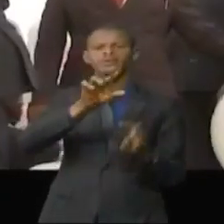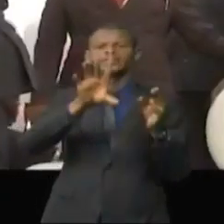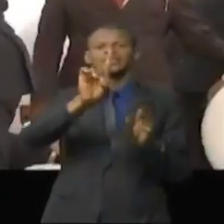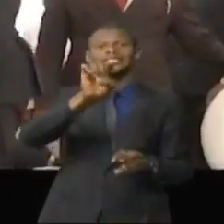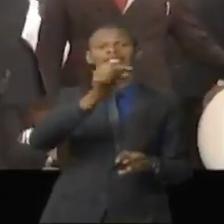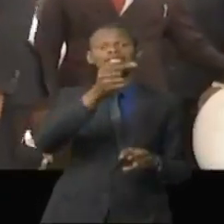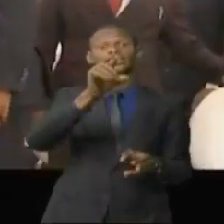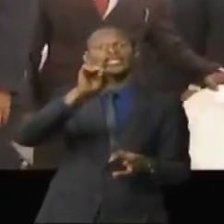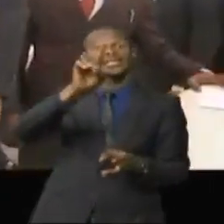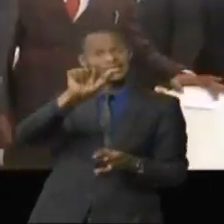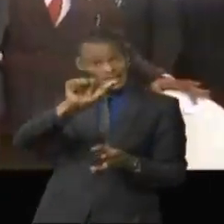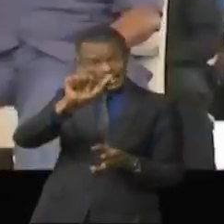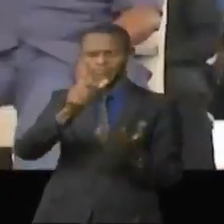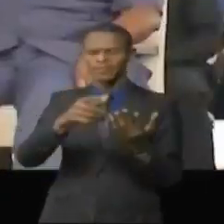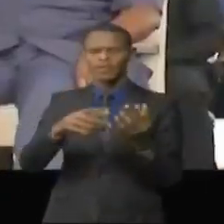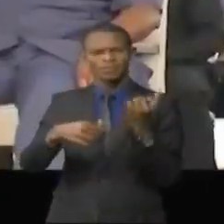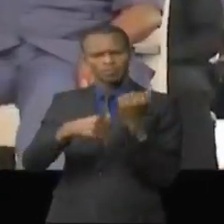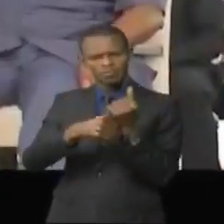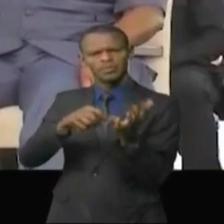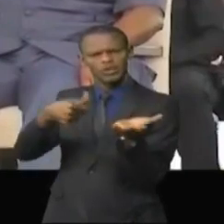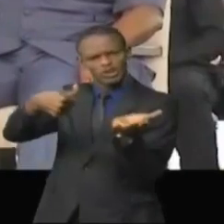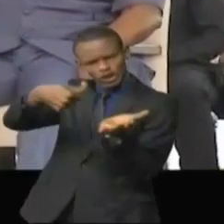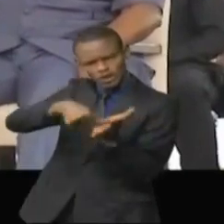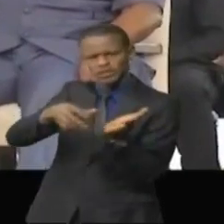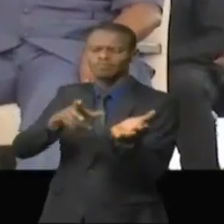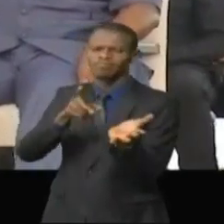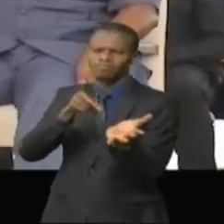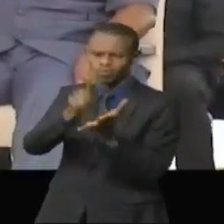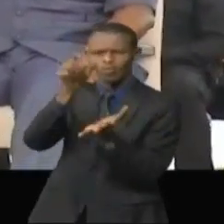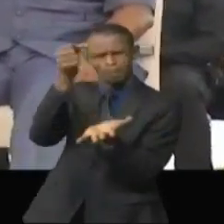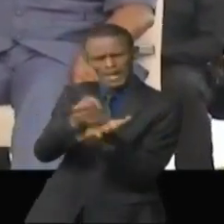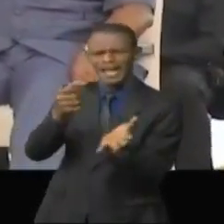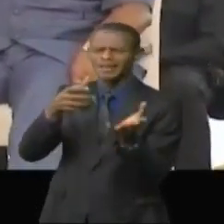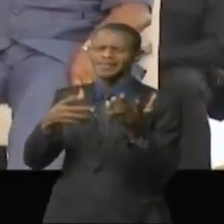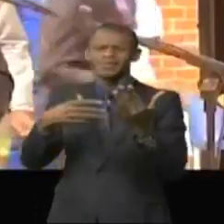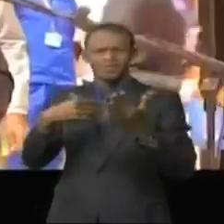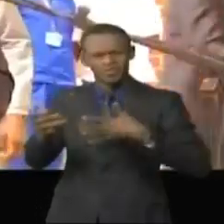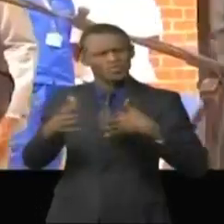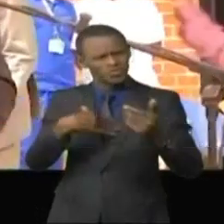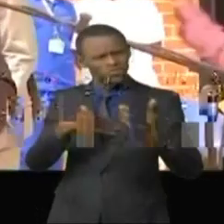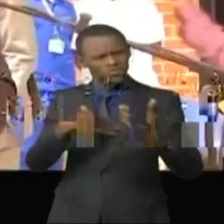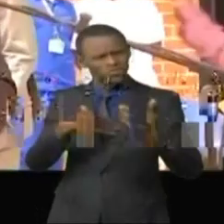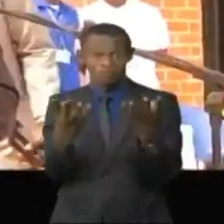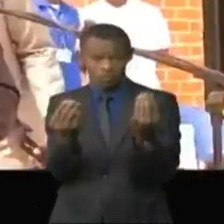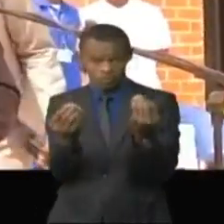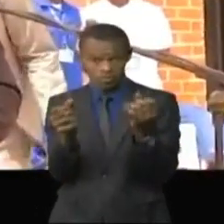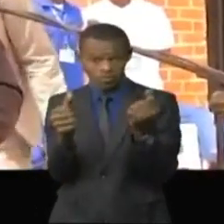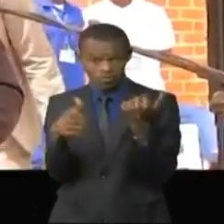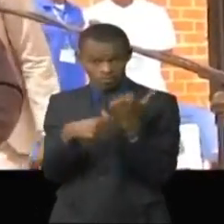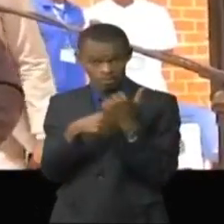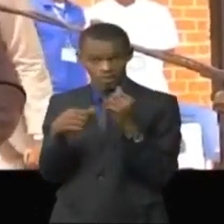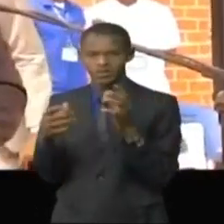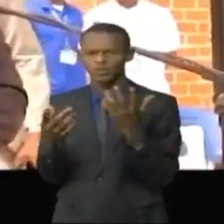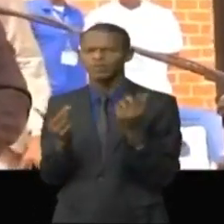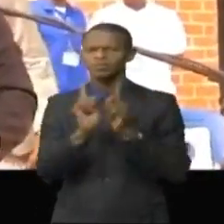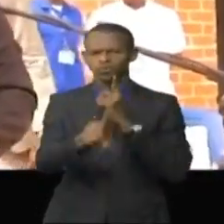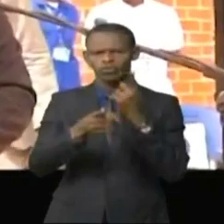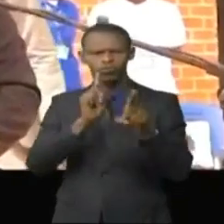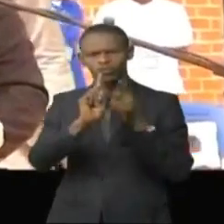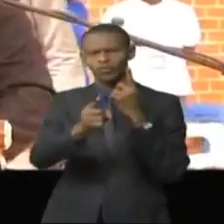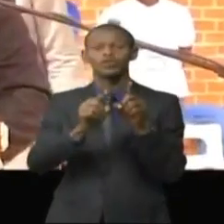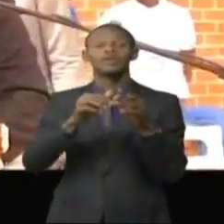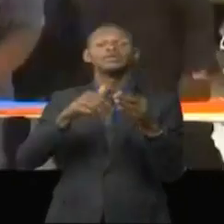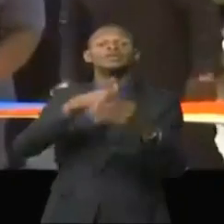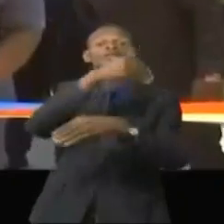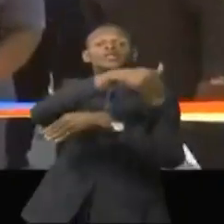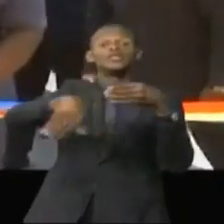douaniers et une accélération de la vitesse des rotations des véhicules, a fait savoir le directeur général des GDA. L'honneur est donc